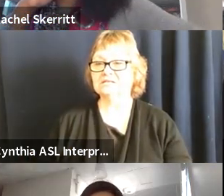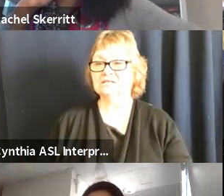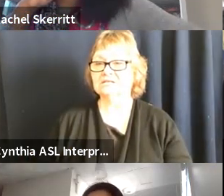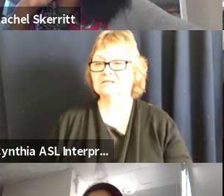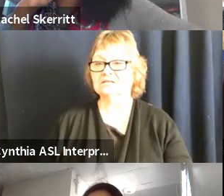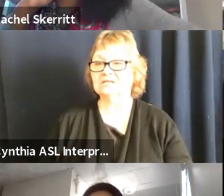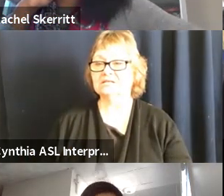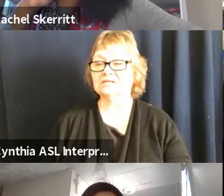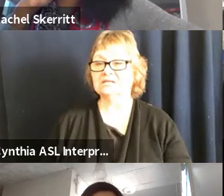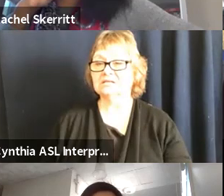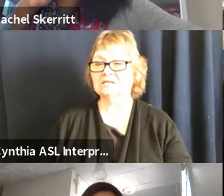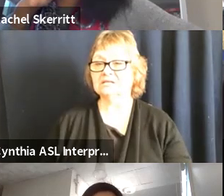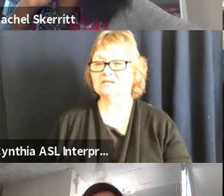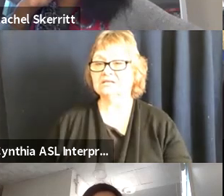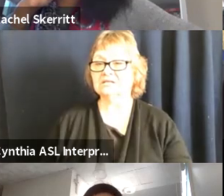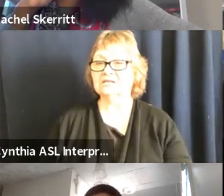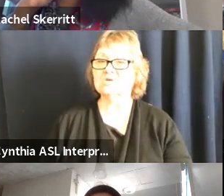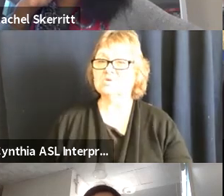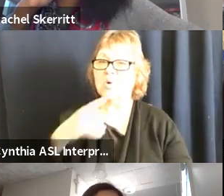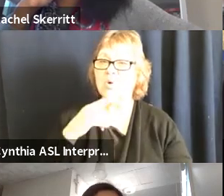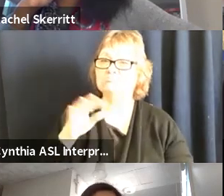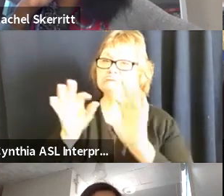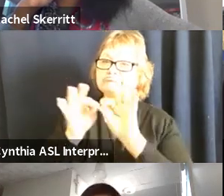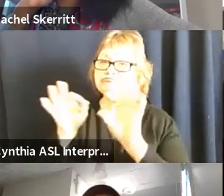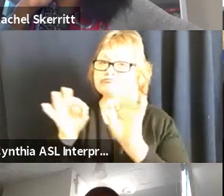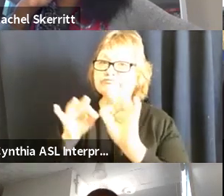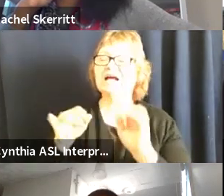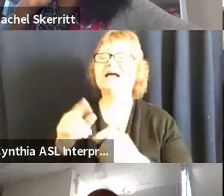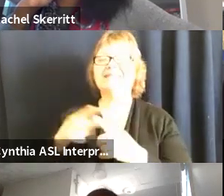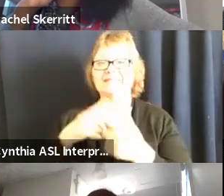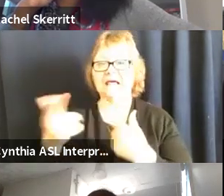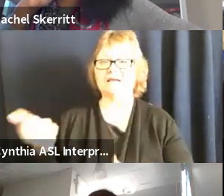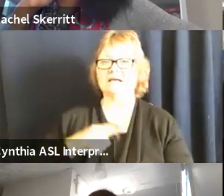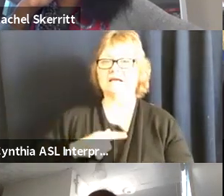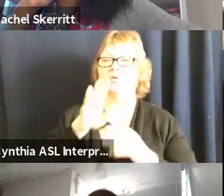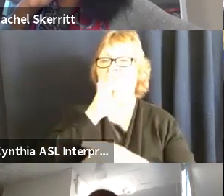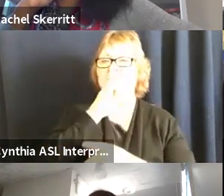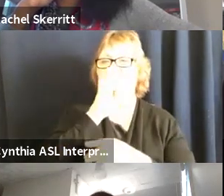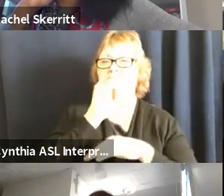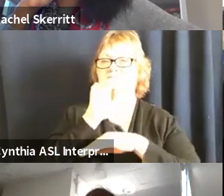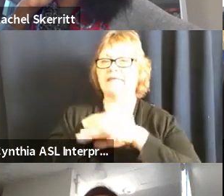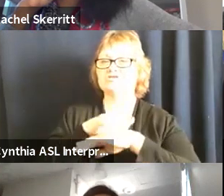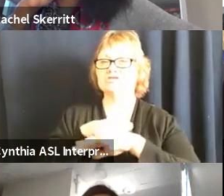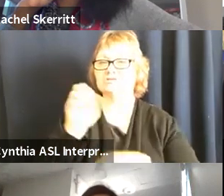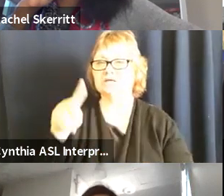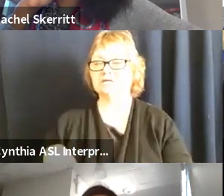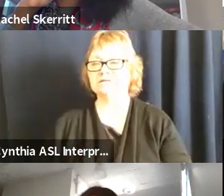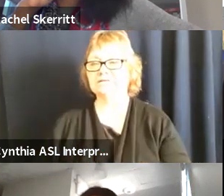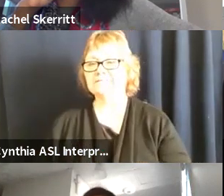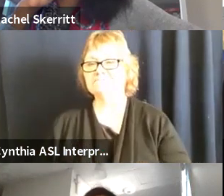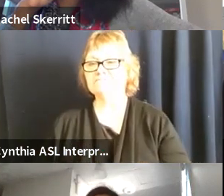you, okay? 你可以发言啦。 多谢大家。 Okay, thank you very much, everyone. Yeah,